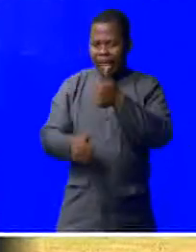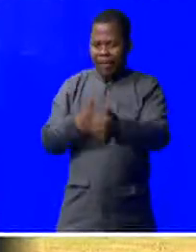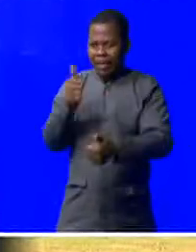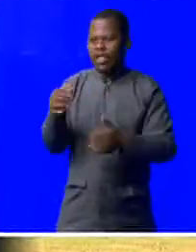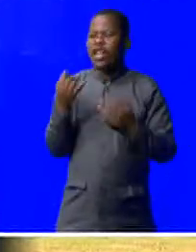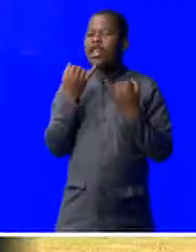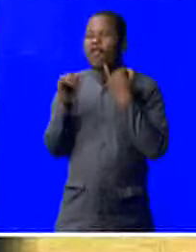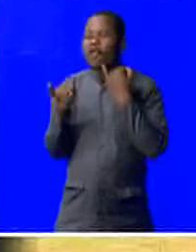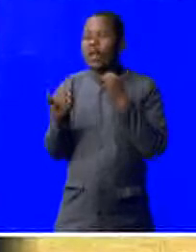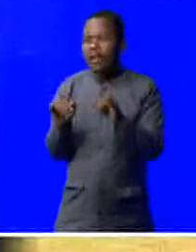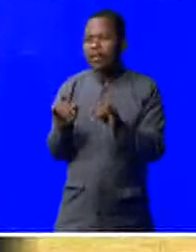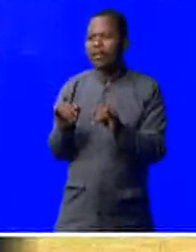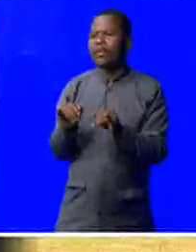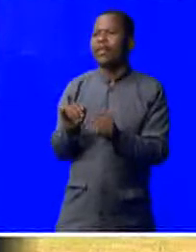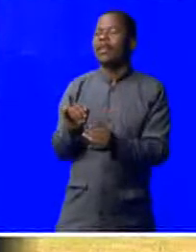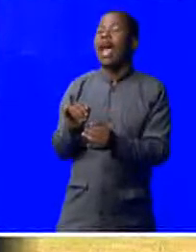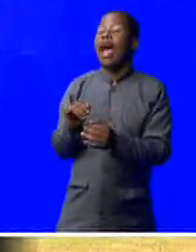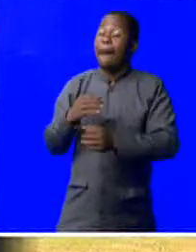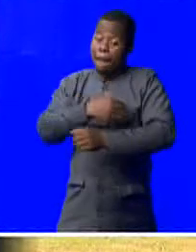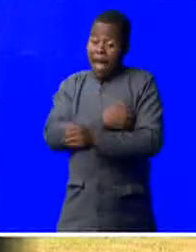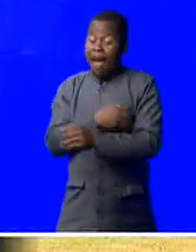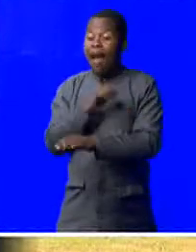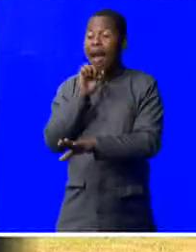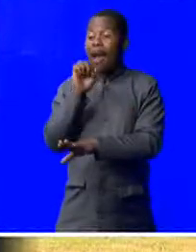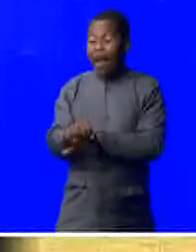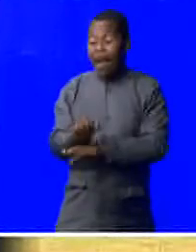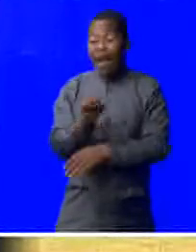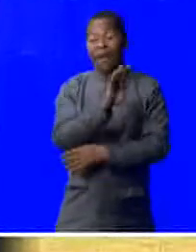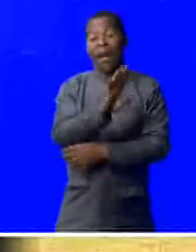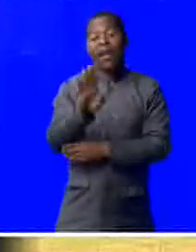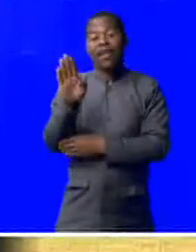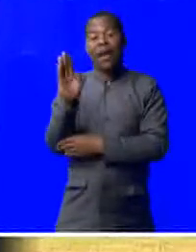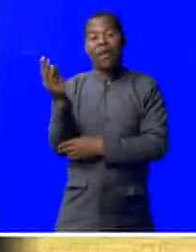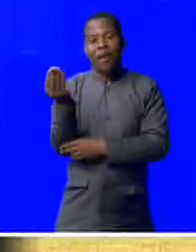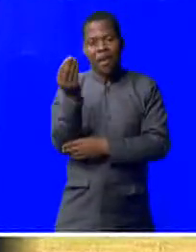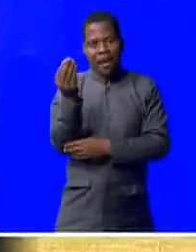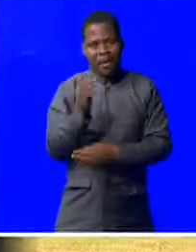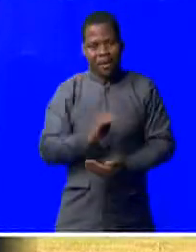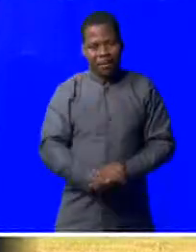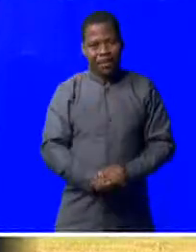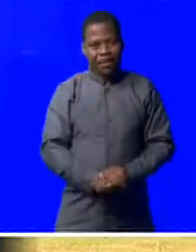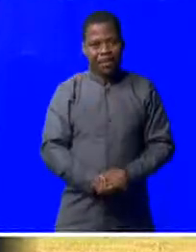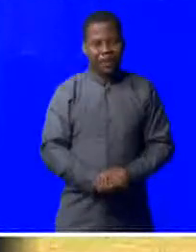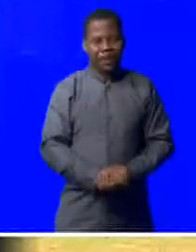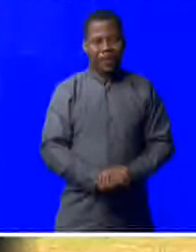also a service ye private sector bayethe unaphakathi